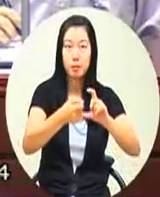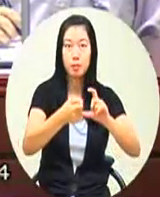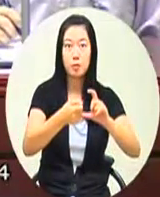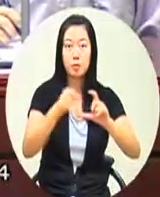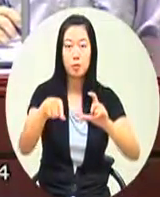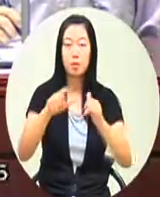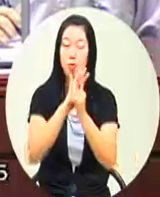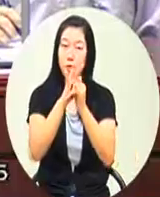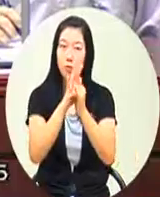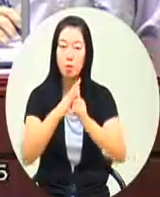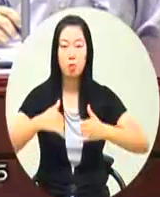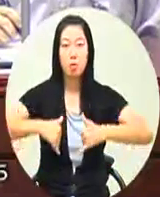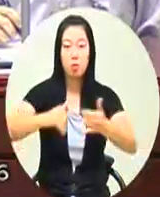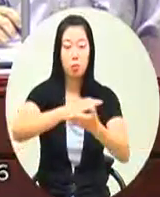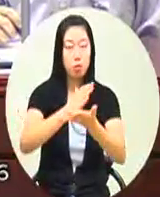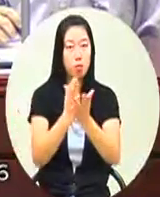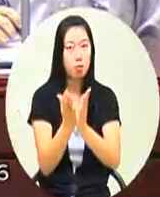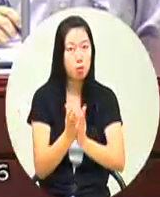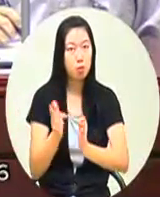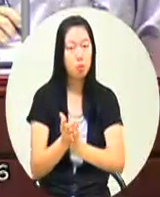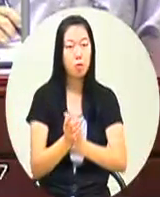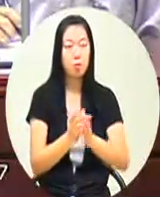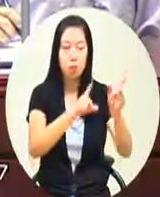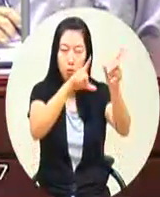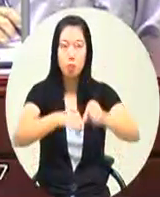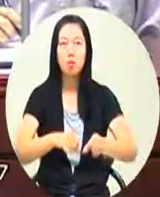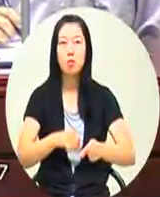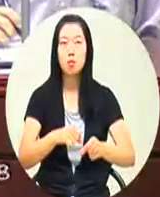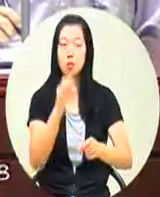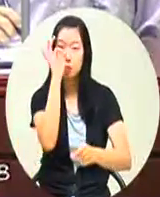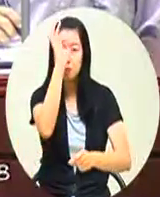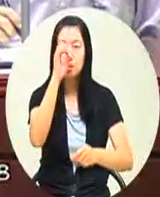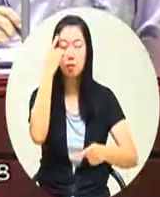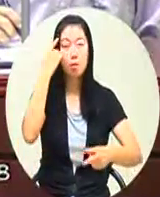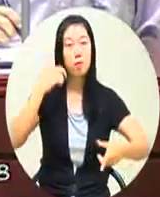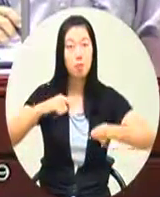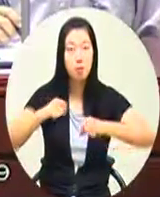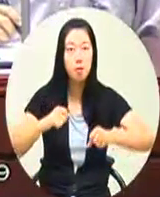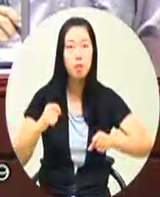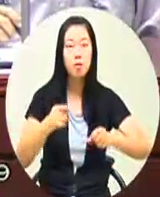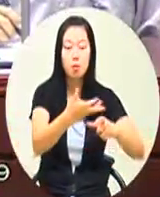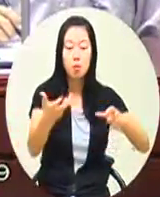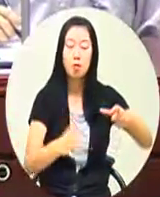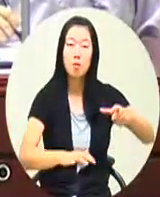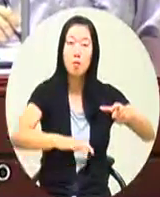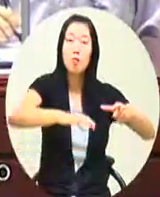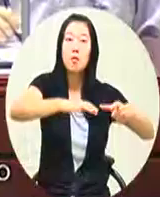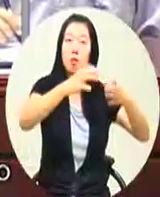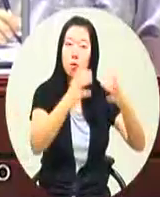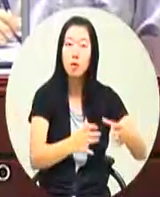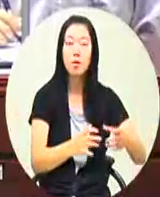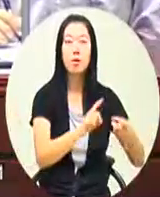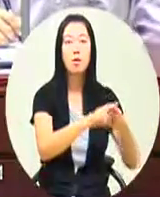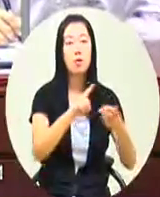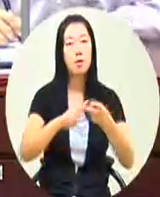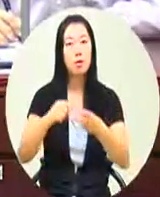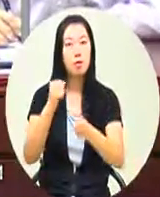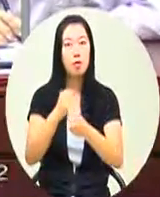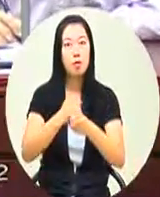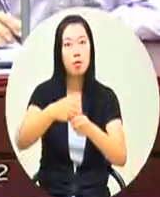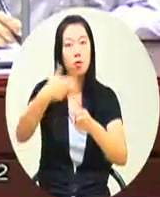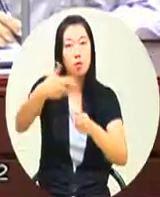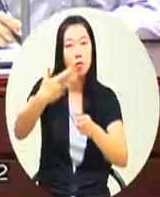顺街等等，我们都会依照这些区域看是规划一些自洪或者是必须要做一些抽水